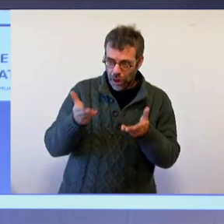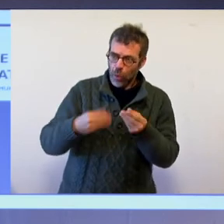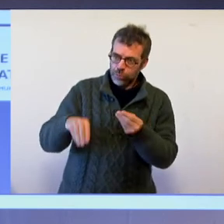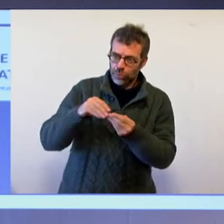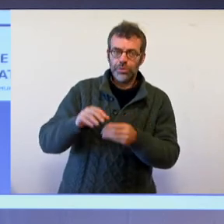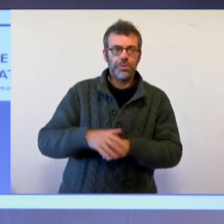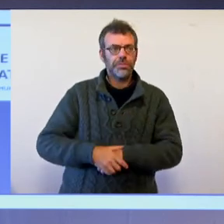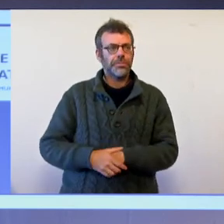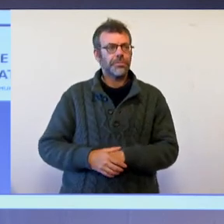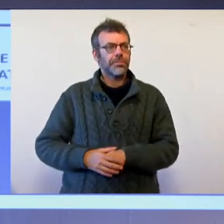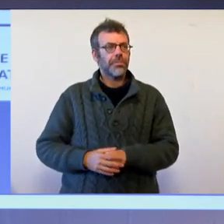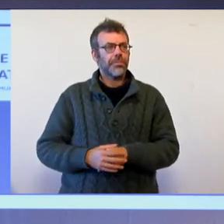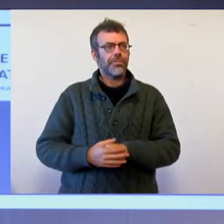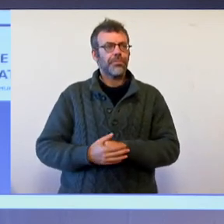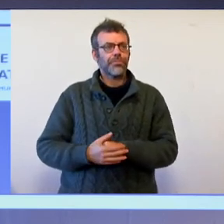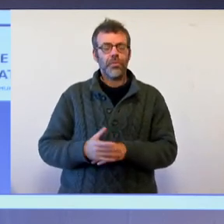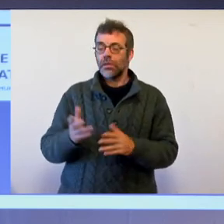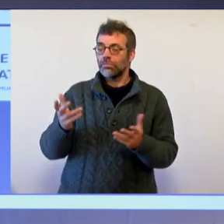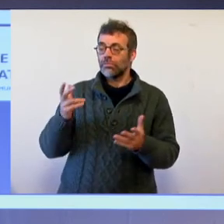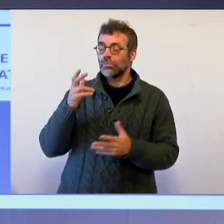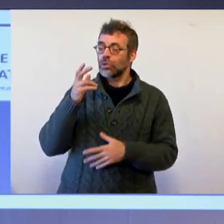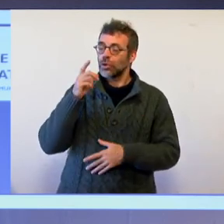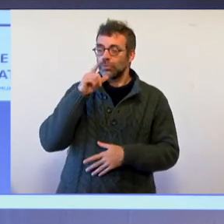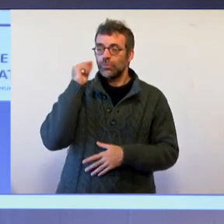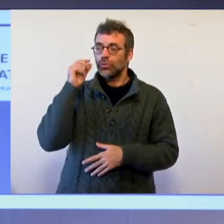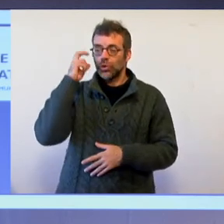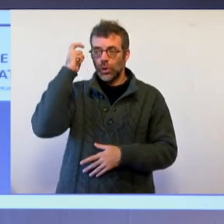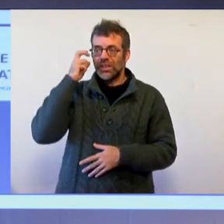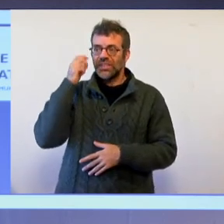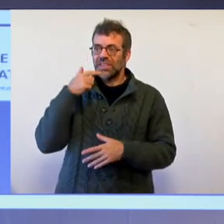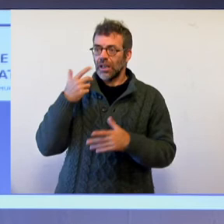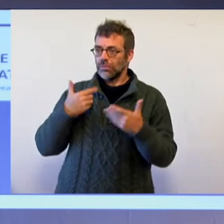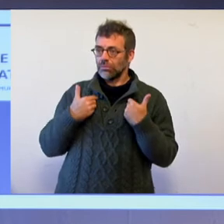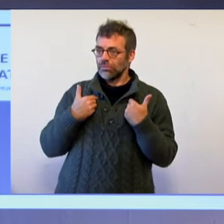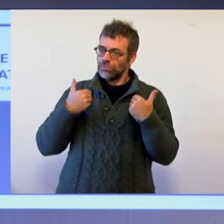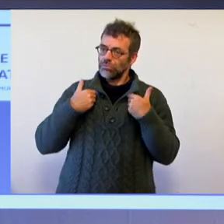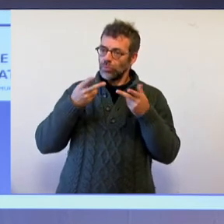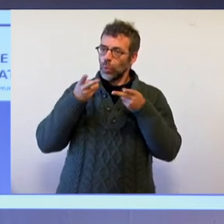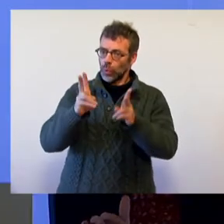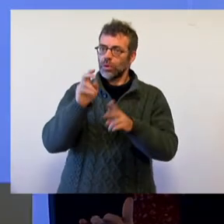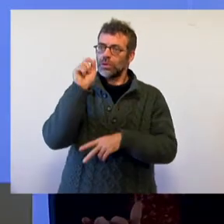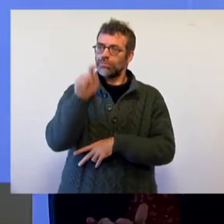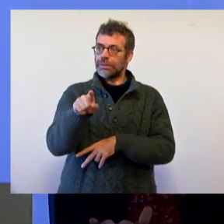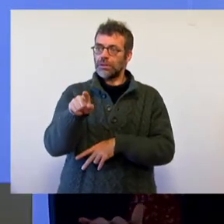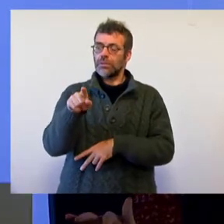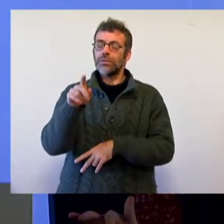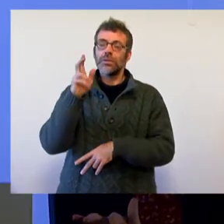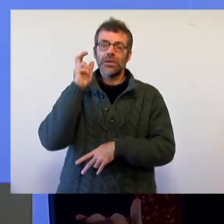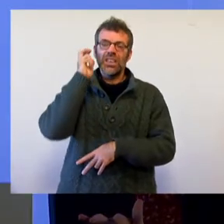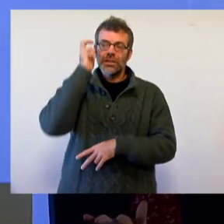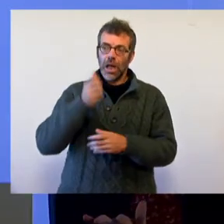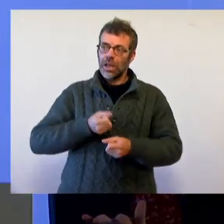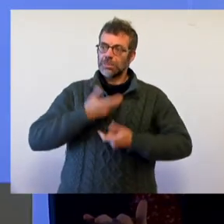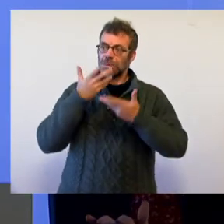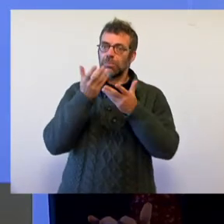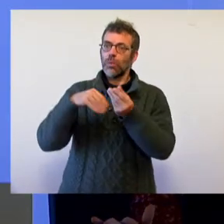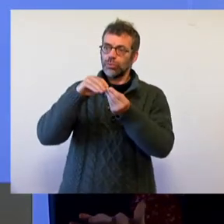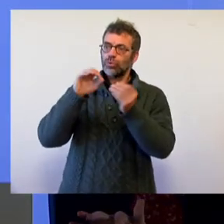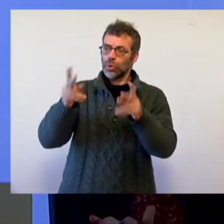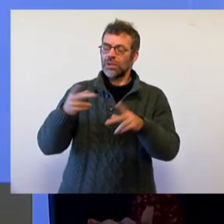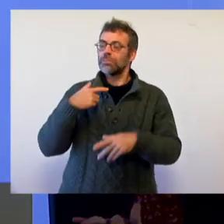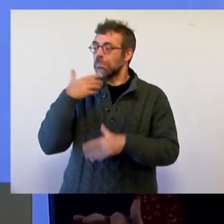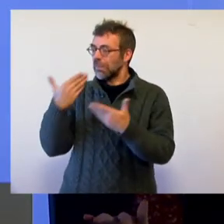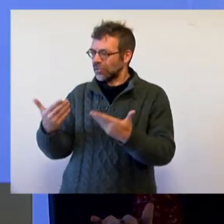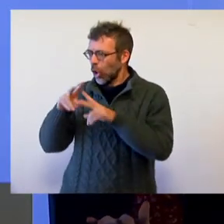Je vous remercie. Monsieur Lévita souhaitait s'exprimer, je lui donne la parole. Voilà, soyez